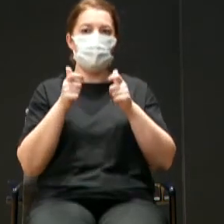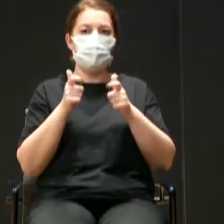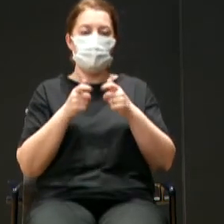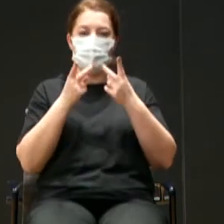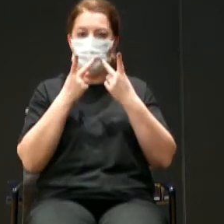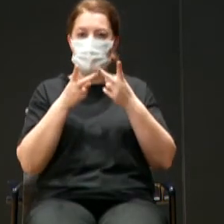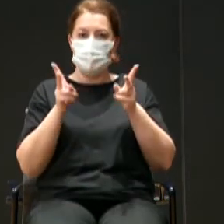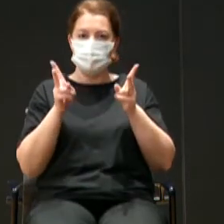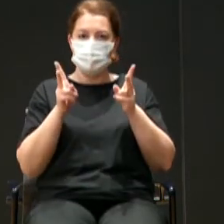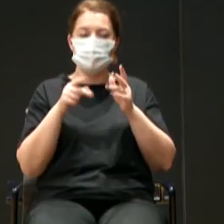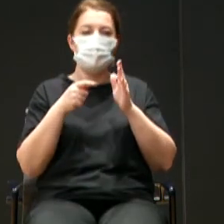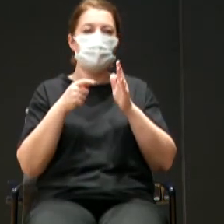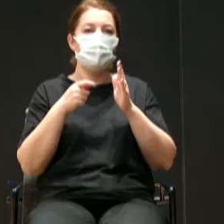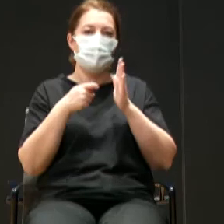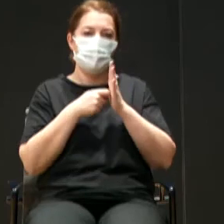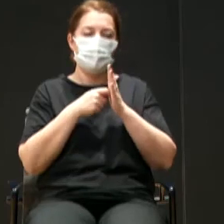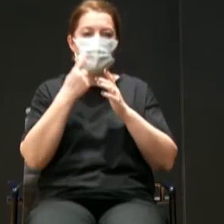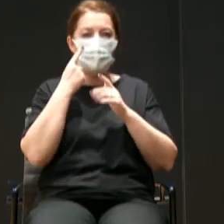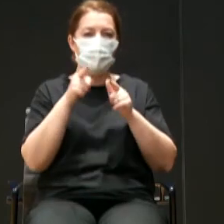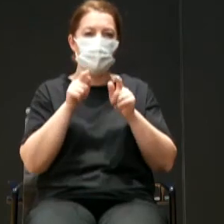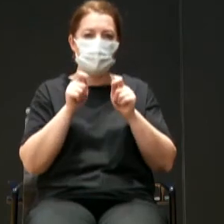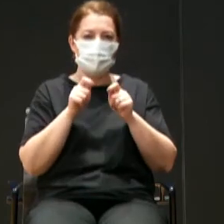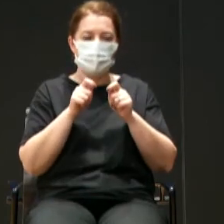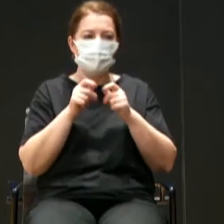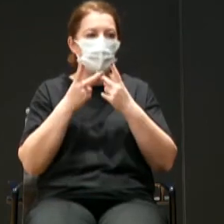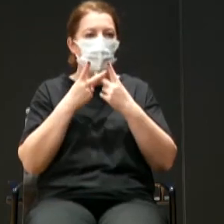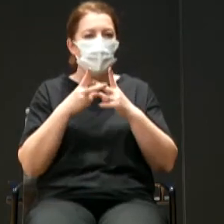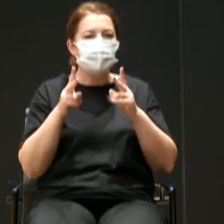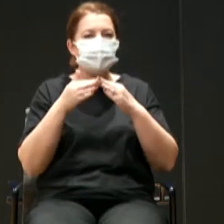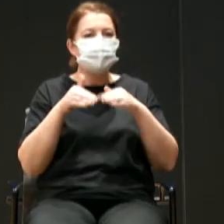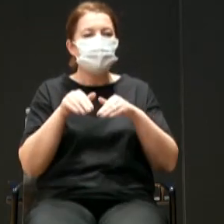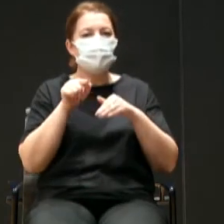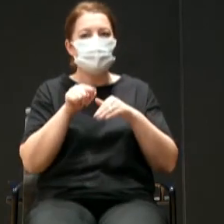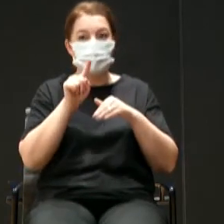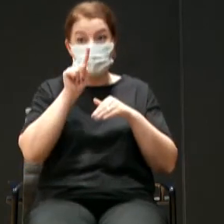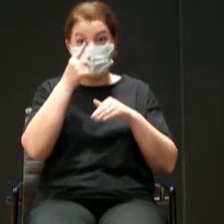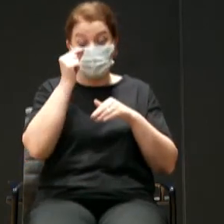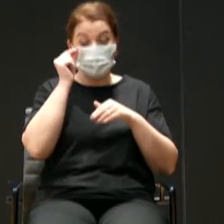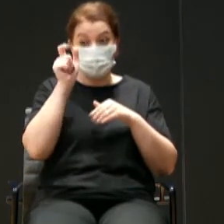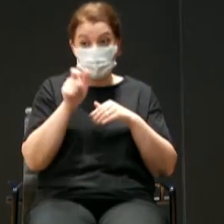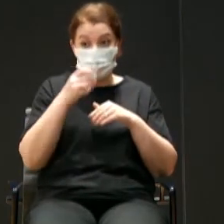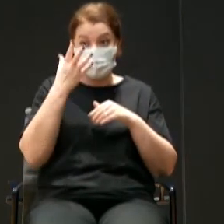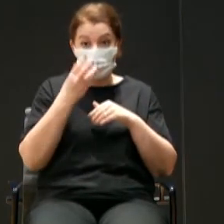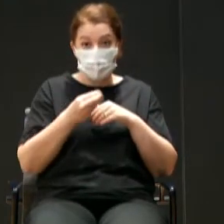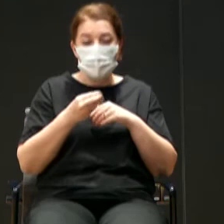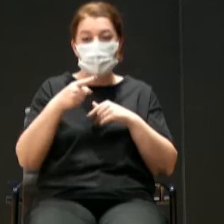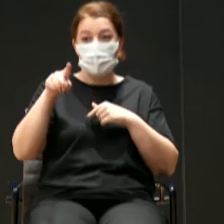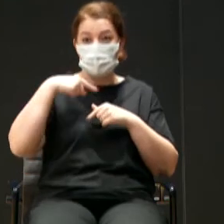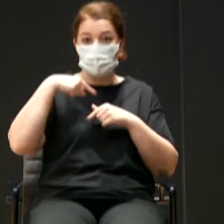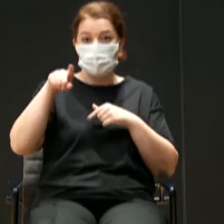özgürlük adı altında bunu yapıyoruz ama özgürlüğün sınırı da şudur. Eğer bu bireysel olarak, kişisel olarak